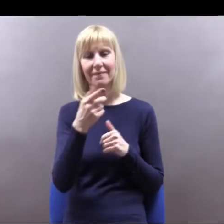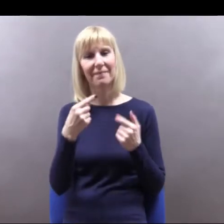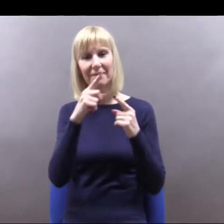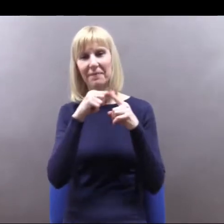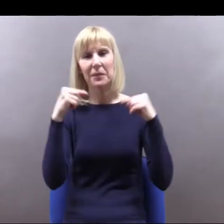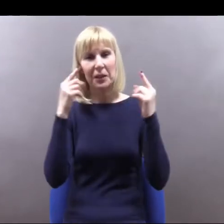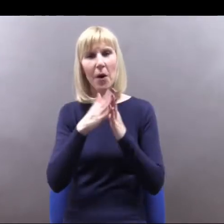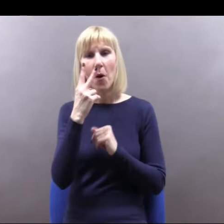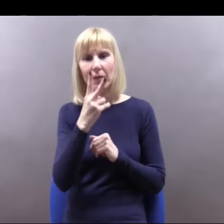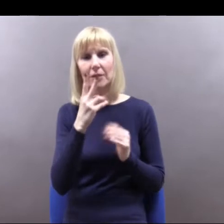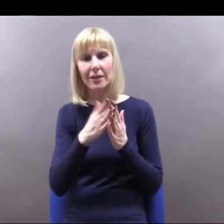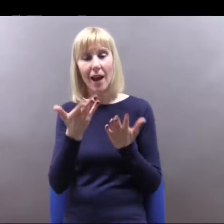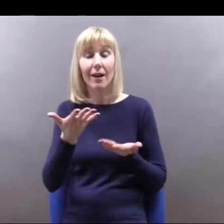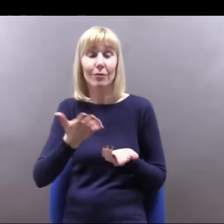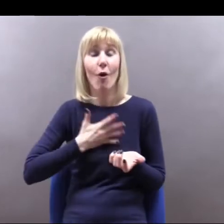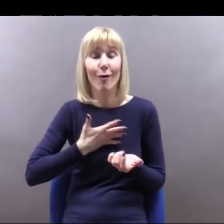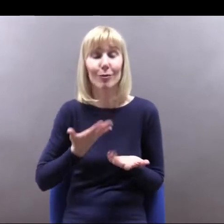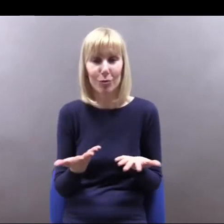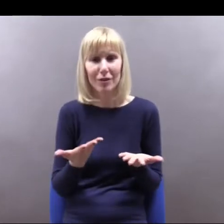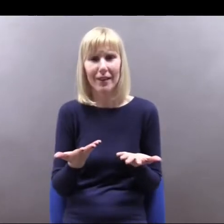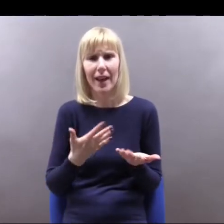O, proszę bardzo, tak właśnie.